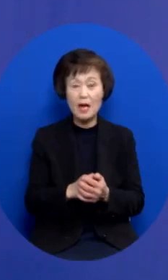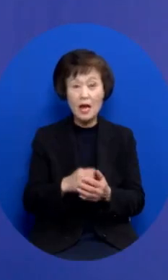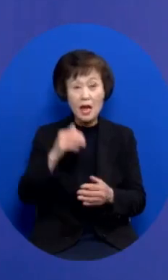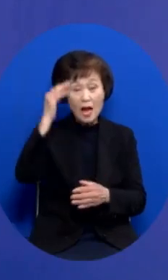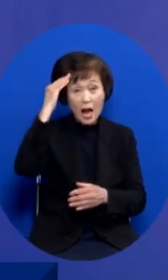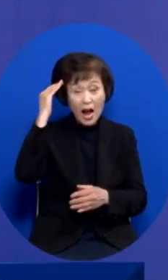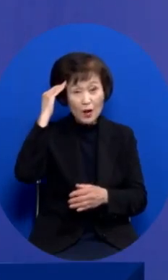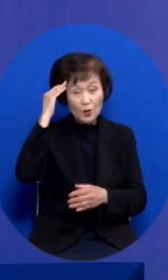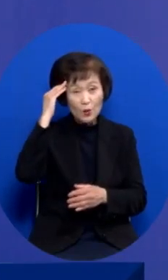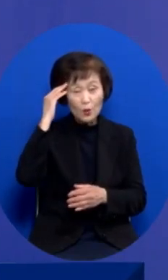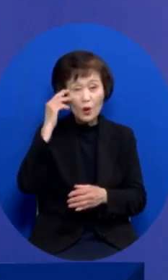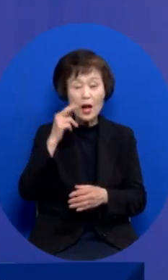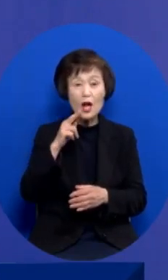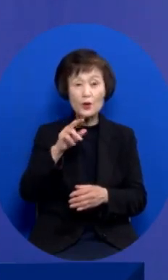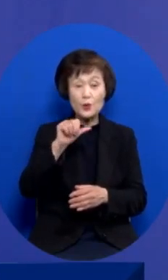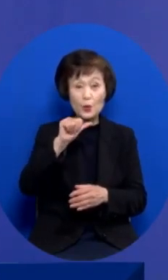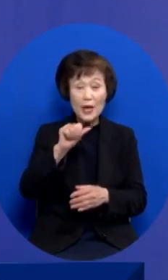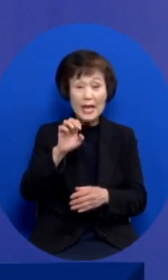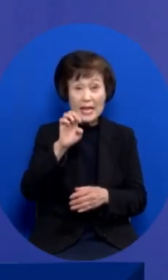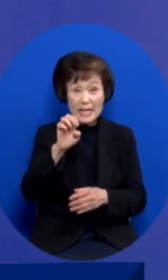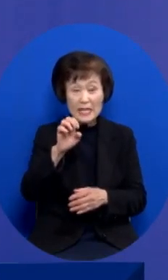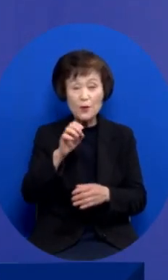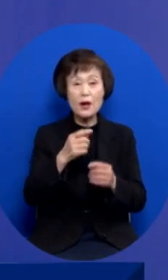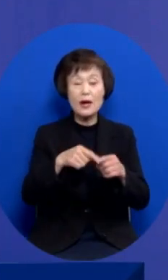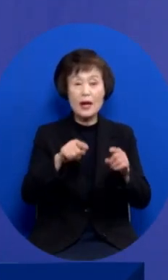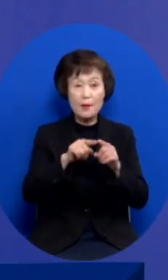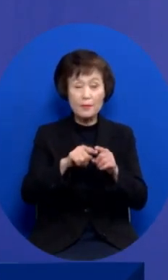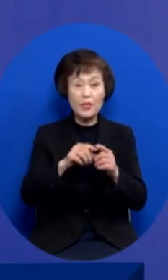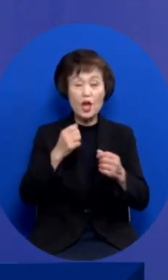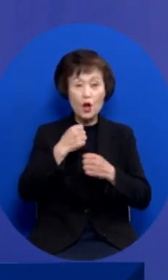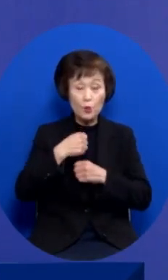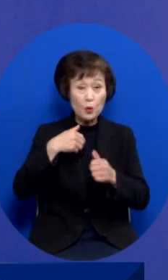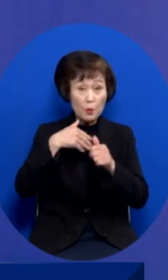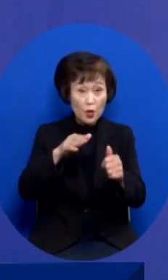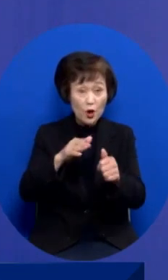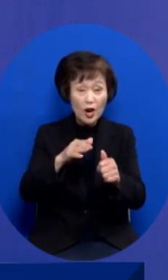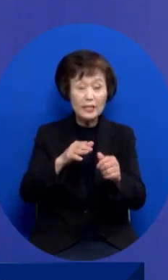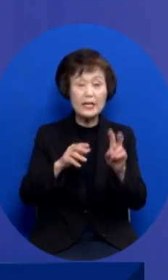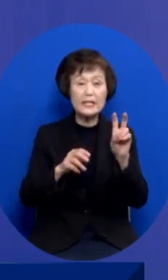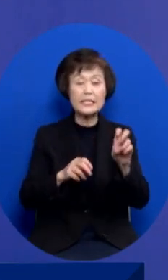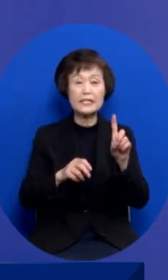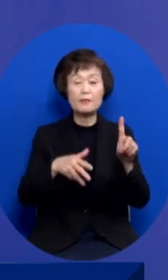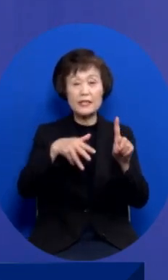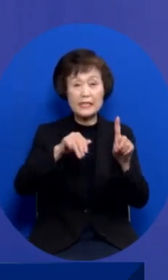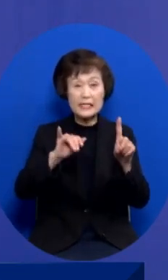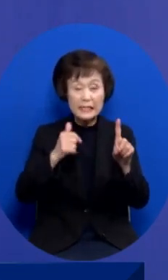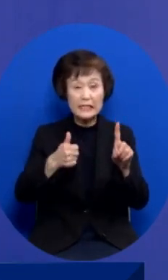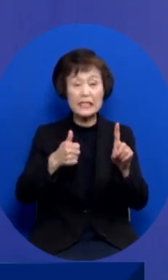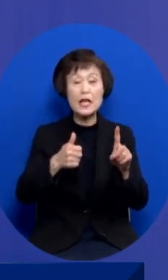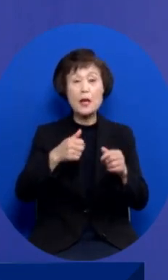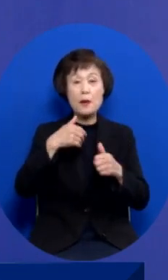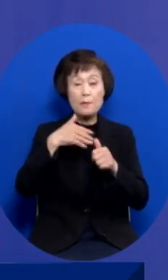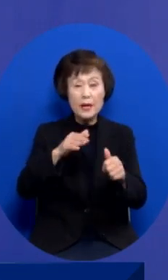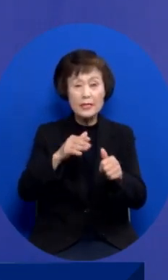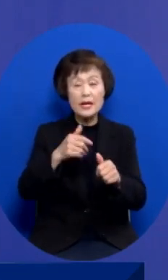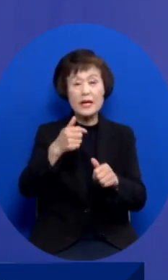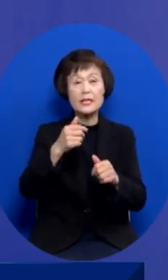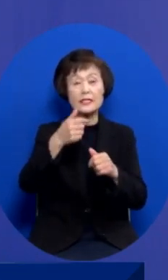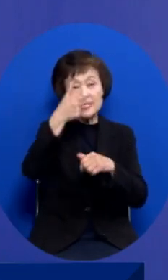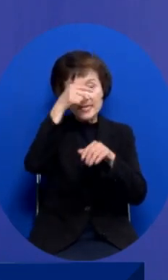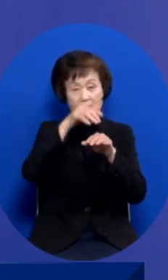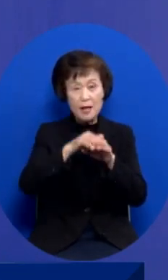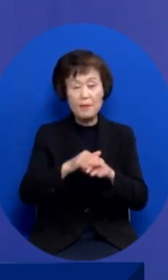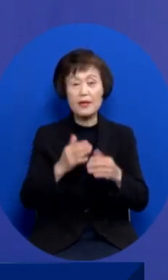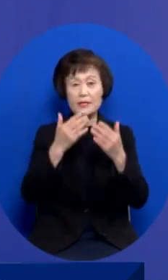우리나라와 아랍에미리트 간의 군사 협력을 위해 파병하는 아크 부대 21진의 파병 환송 예배가 열렸습니다. 환송 예배에서